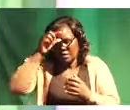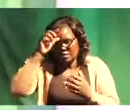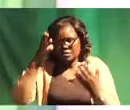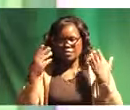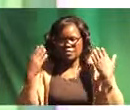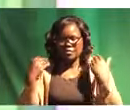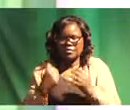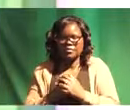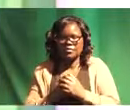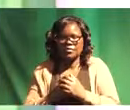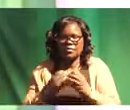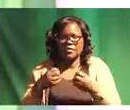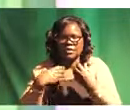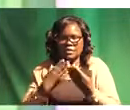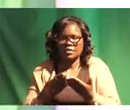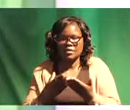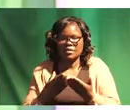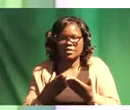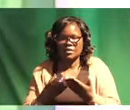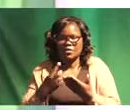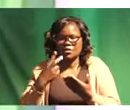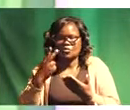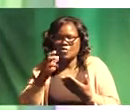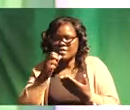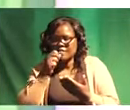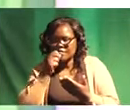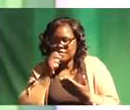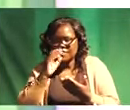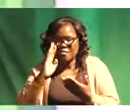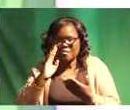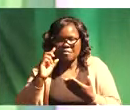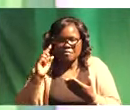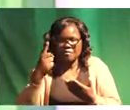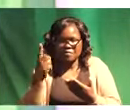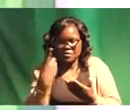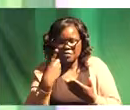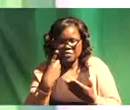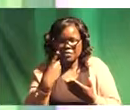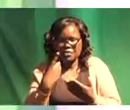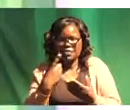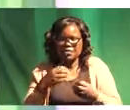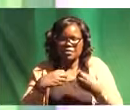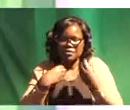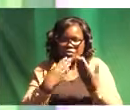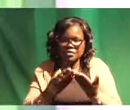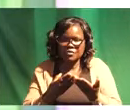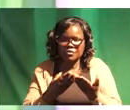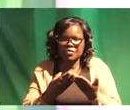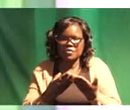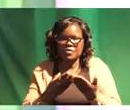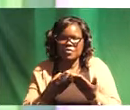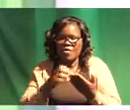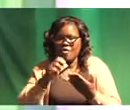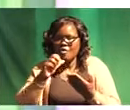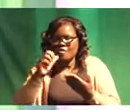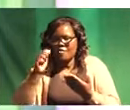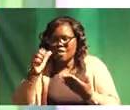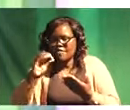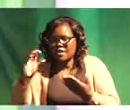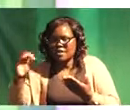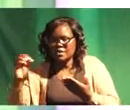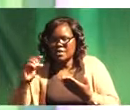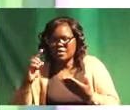Meru itatoa shilingi 250 milioni na mimi nitatoa shilingi milioni 500